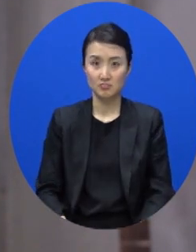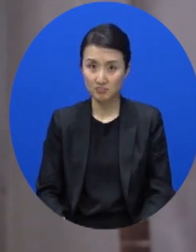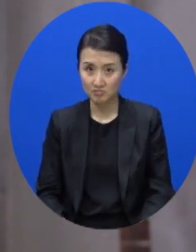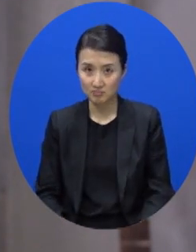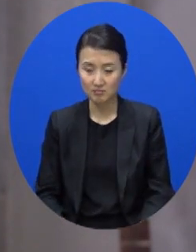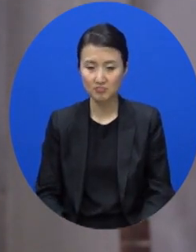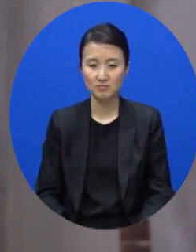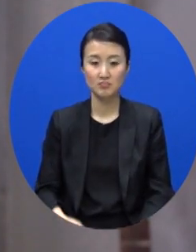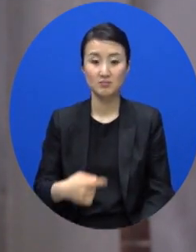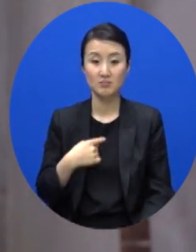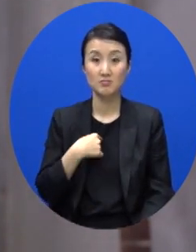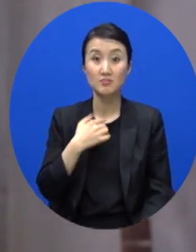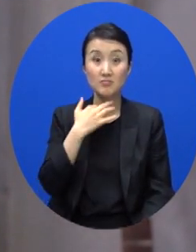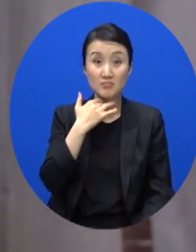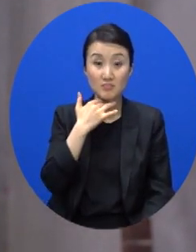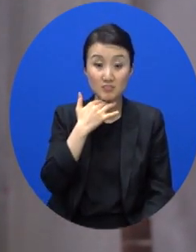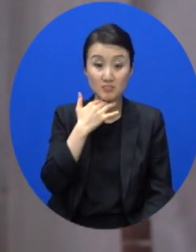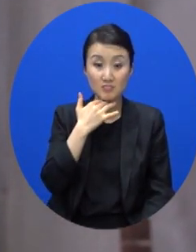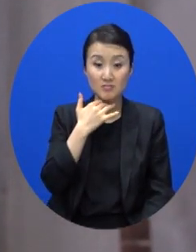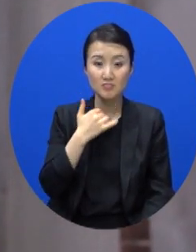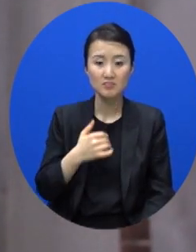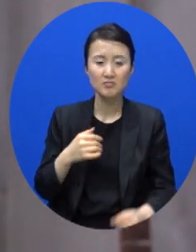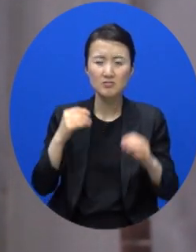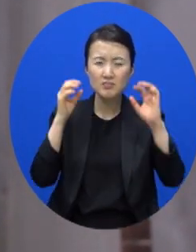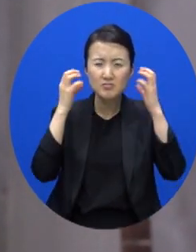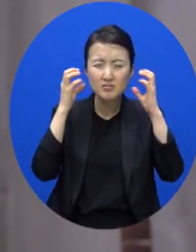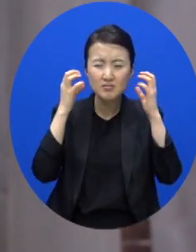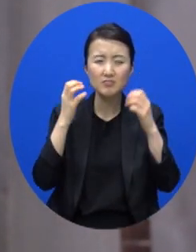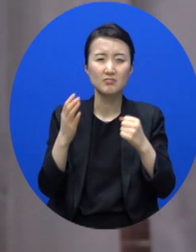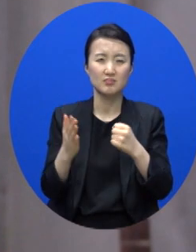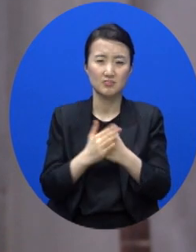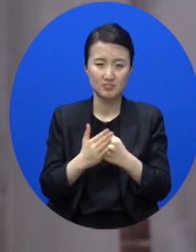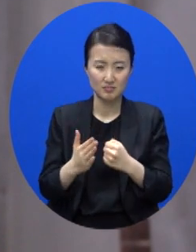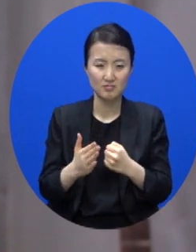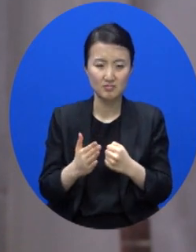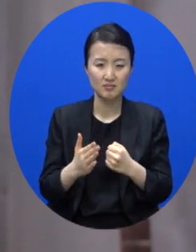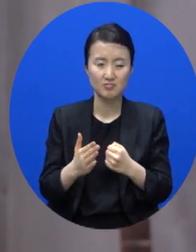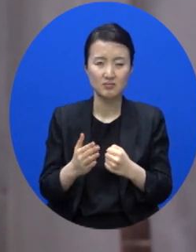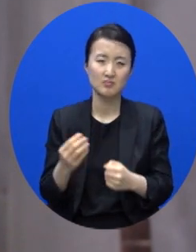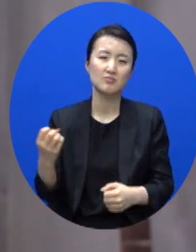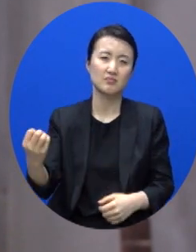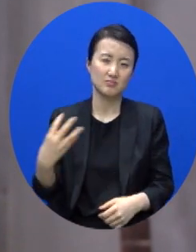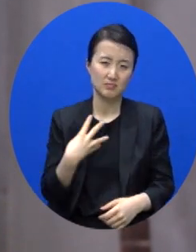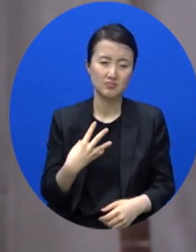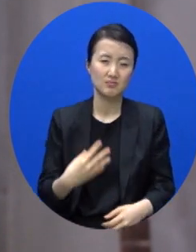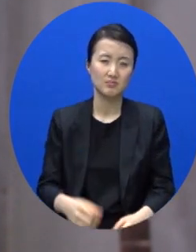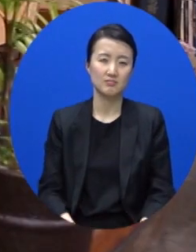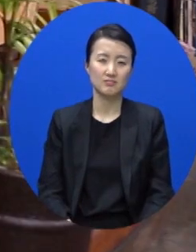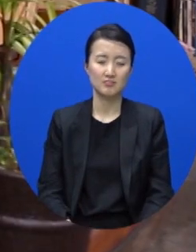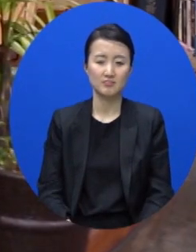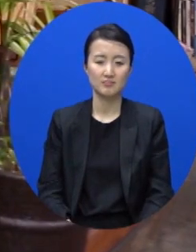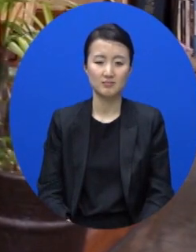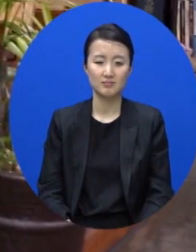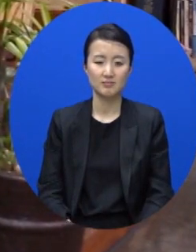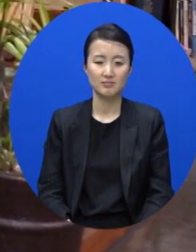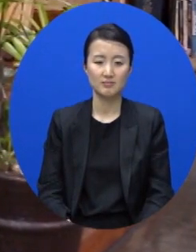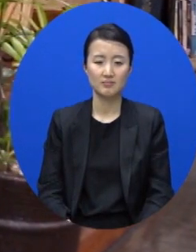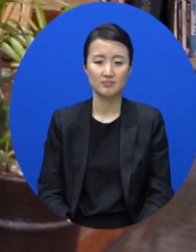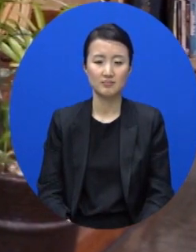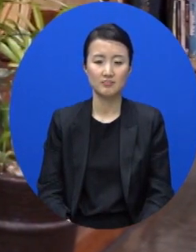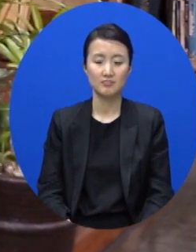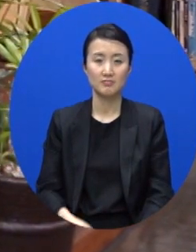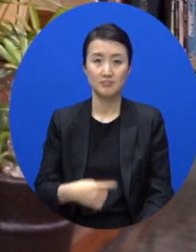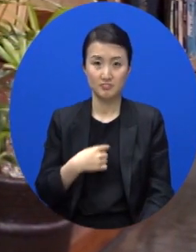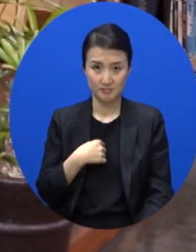당시에 나이가 어리기 때문에 그렇게 말씀을 하셨습니다.